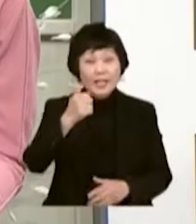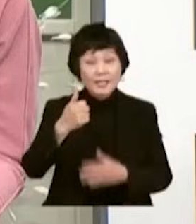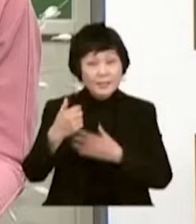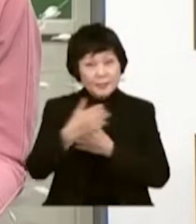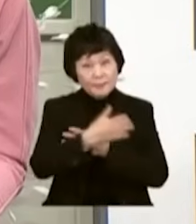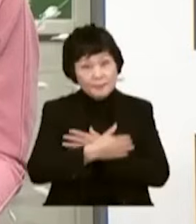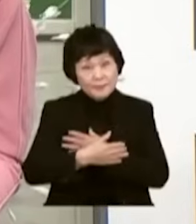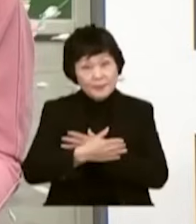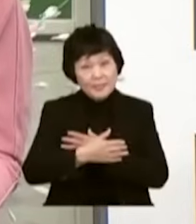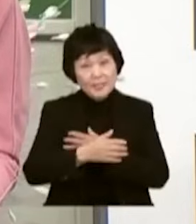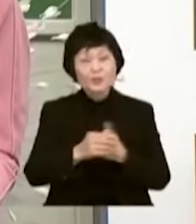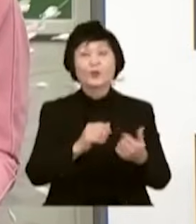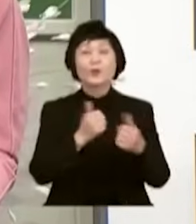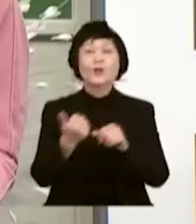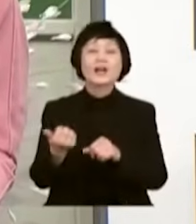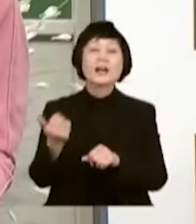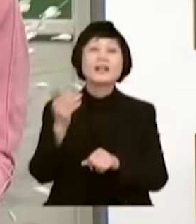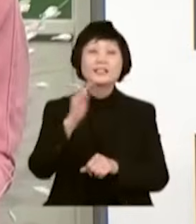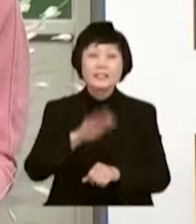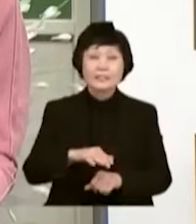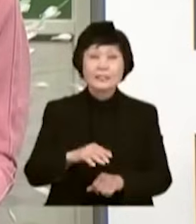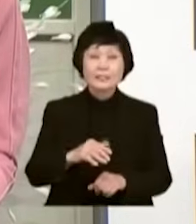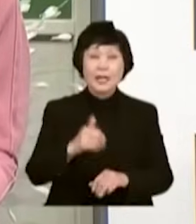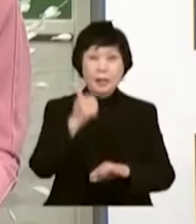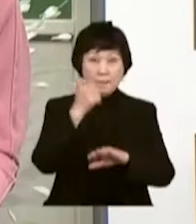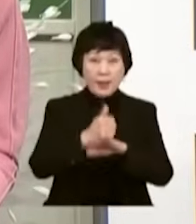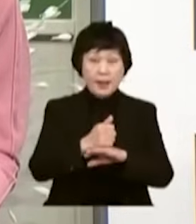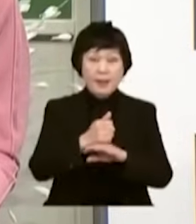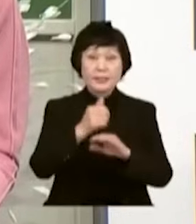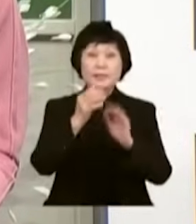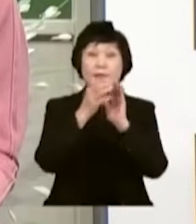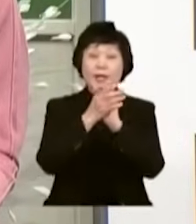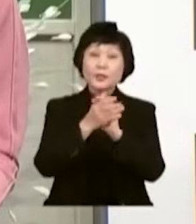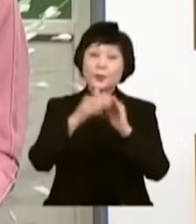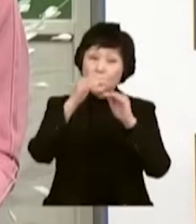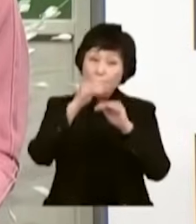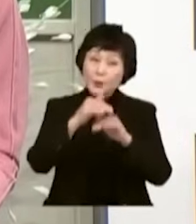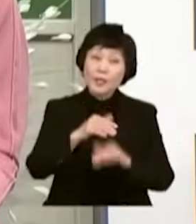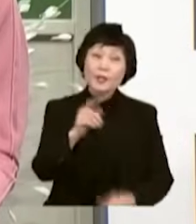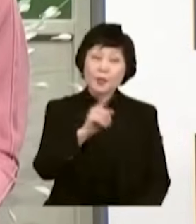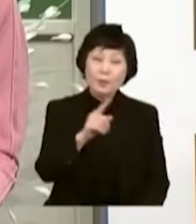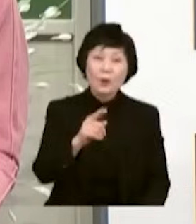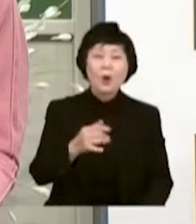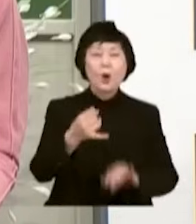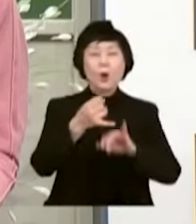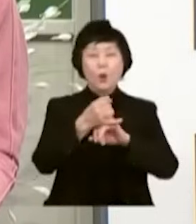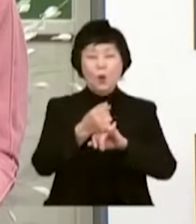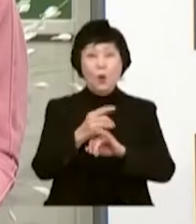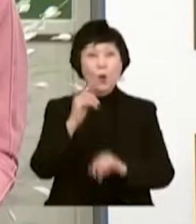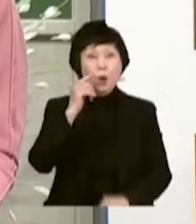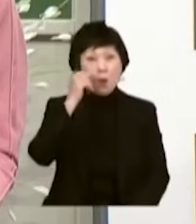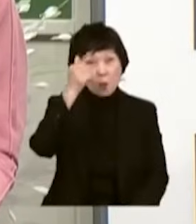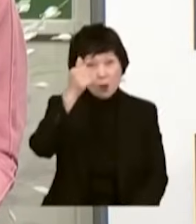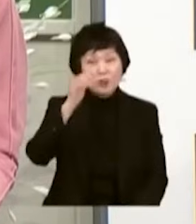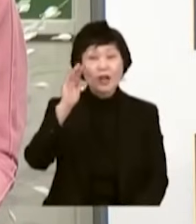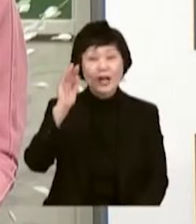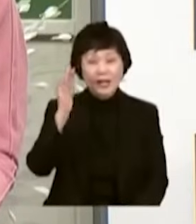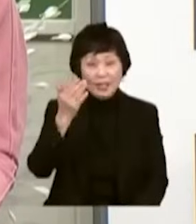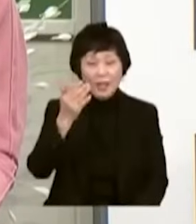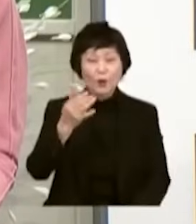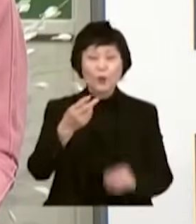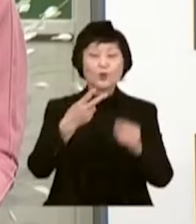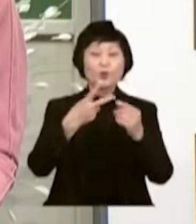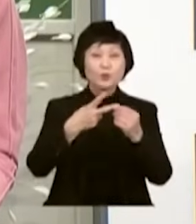때 네. 목사님 품에서 이제 마지막 운명하셨잖아요. 네. 그때 이제 마지막 기도가 항상 해왔던 기도지만 그날 마지막